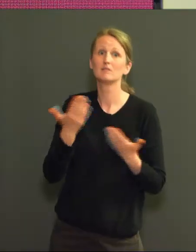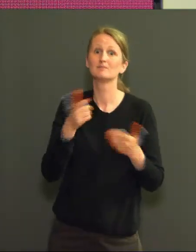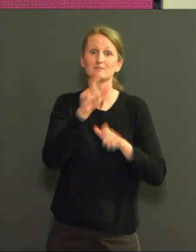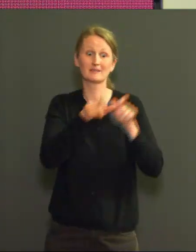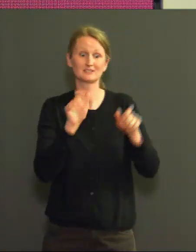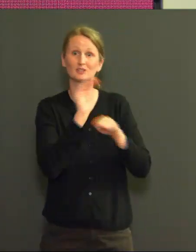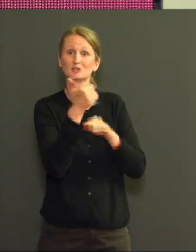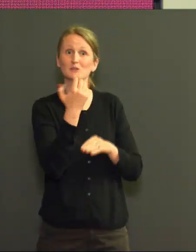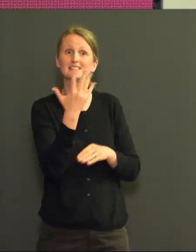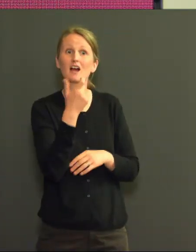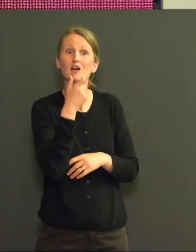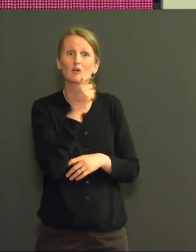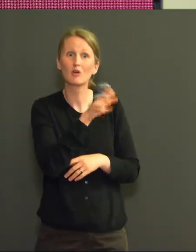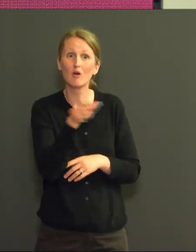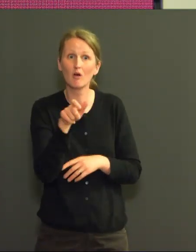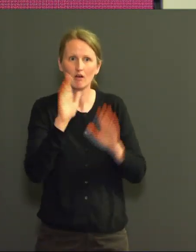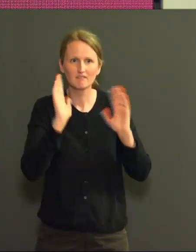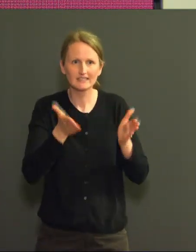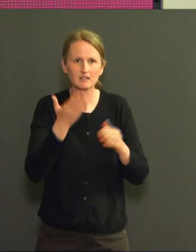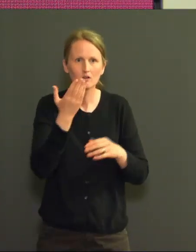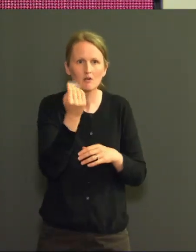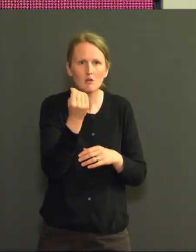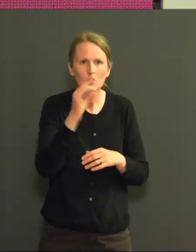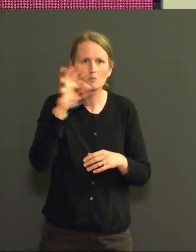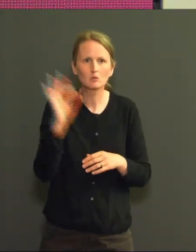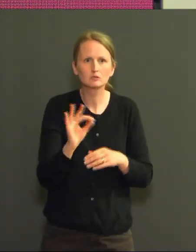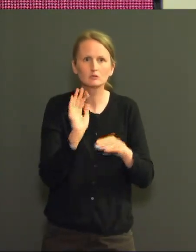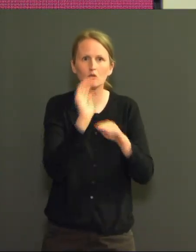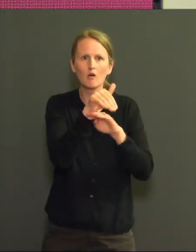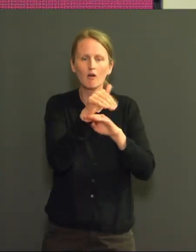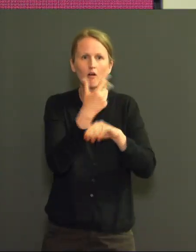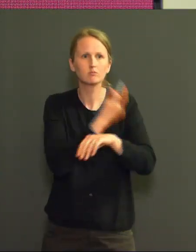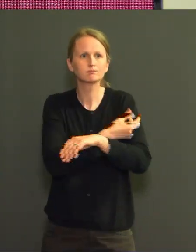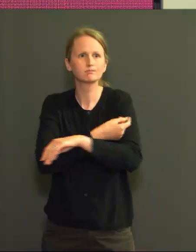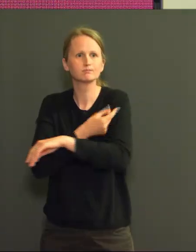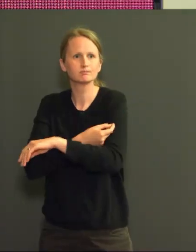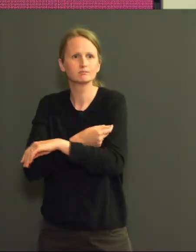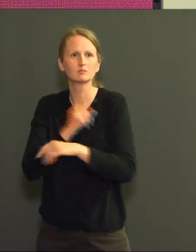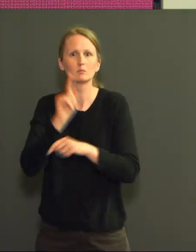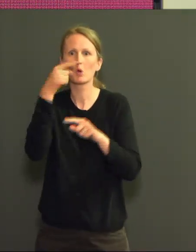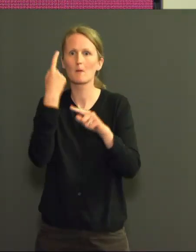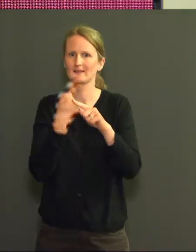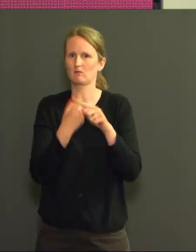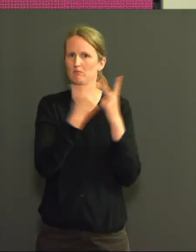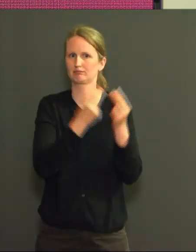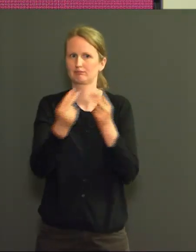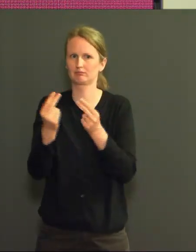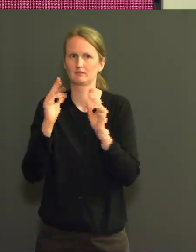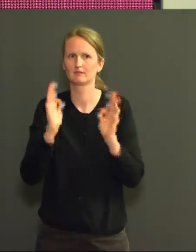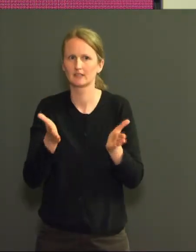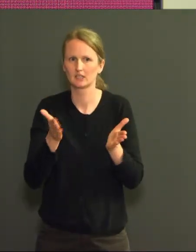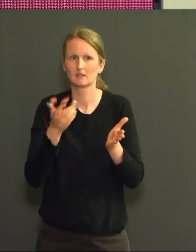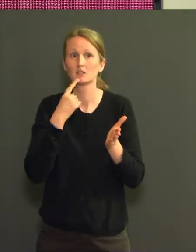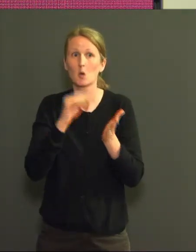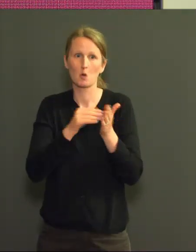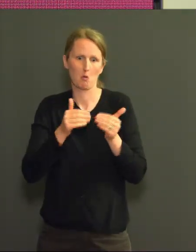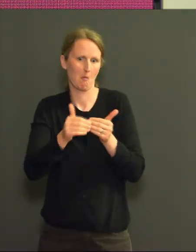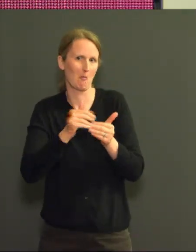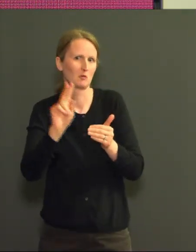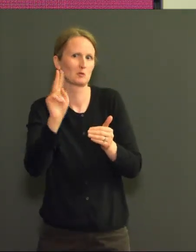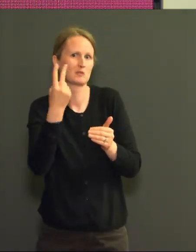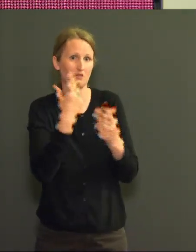dose. Il faut bien sûr encore avoir la deuxième dose, mais il n'y a pas de raison de penser qu'elles ne l'auront pas. On est à 80% des gens avec comorbidité, donc dans